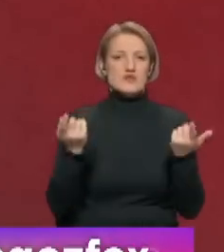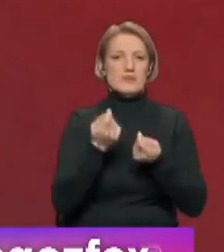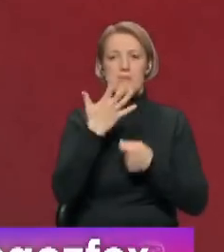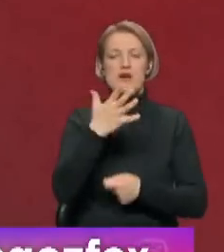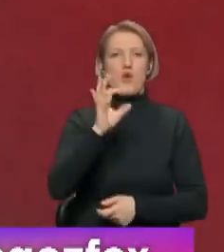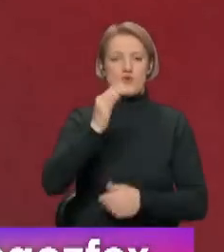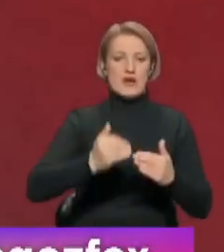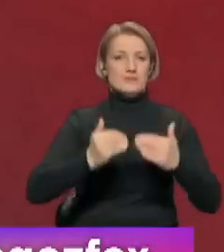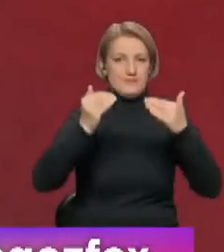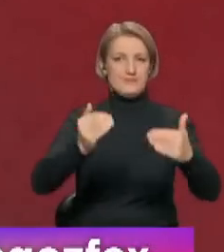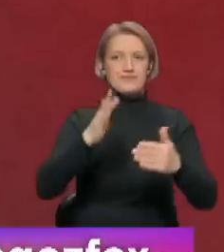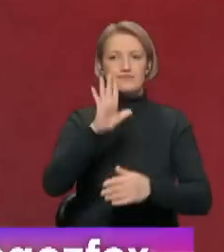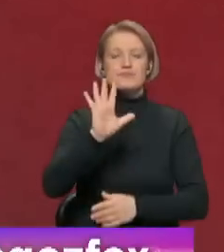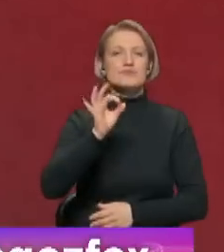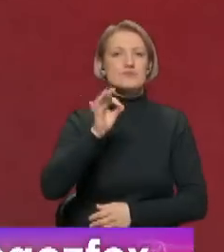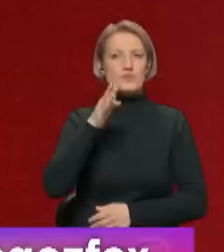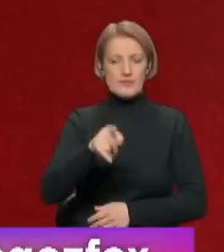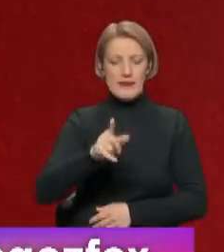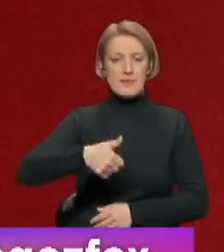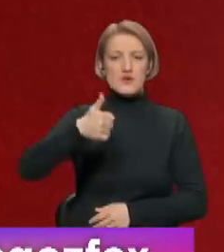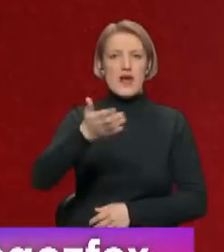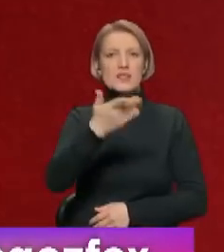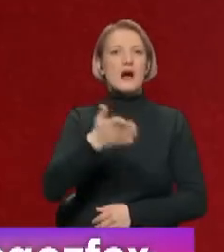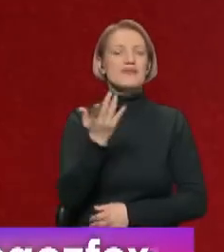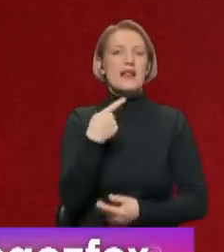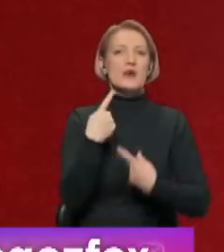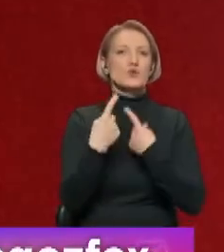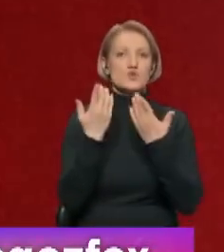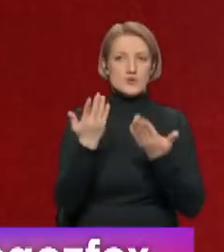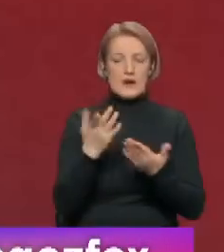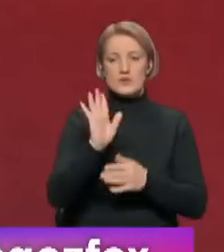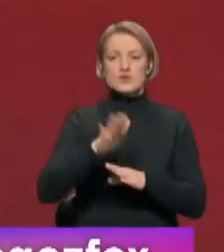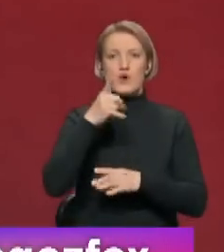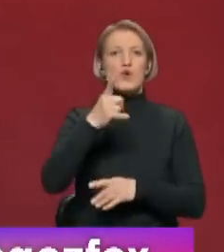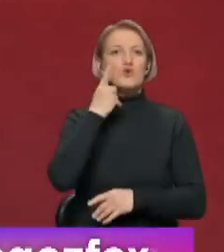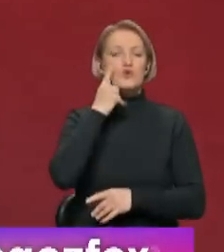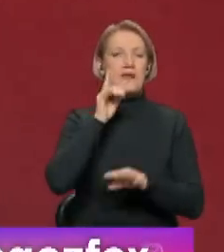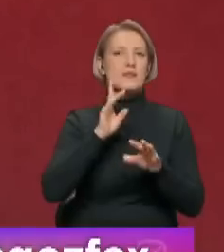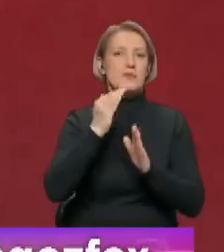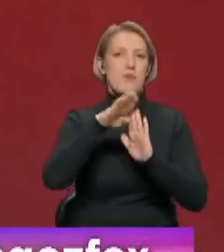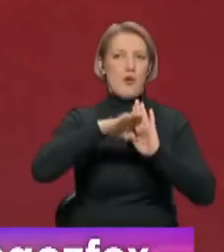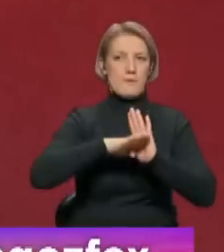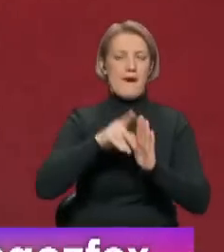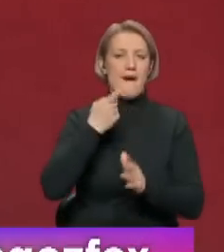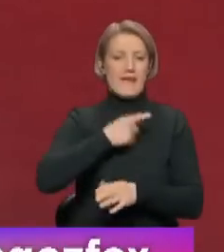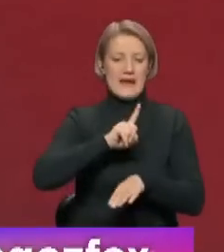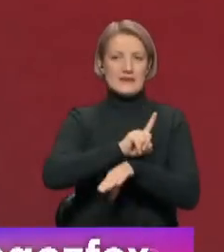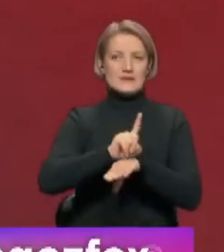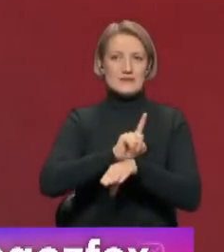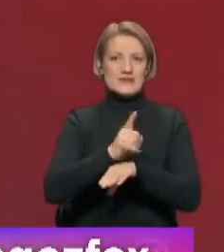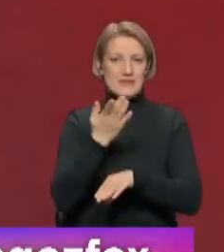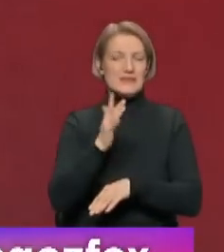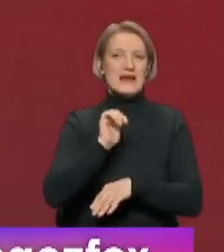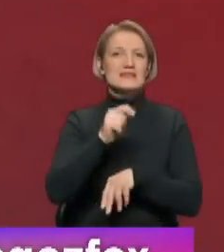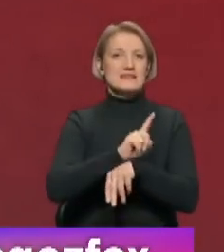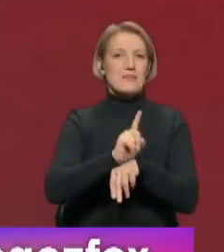5 Ocak kaldı 5 Ocak'ta liderler Neyi konuşacak sonra o hükümet programı adaylık sürecine Ee